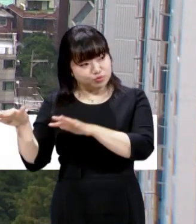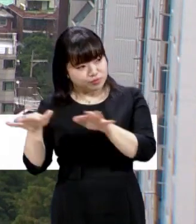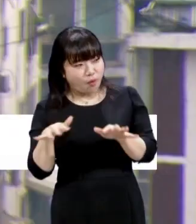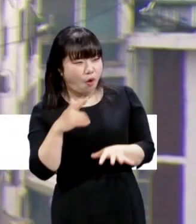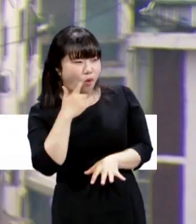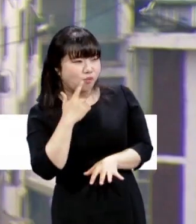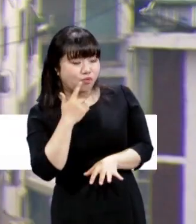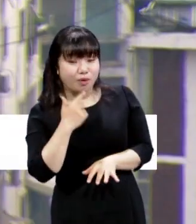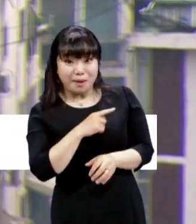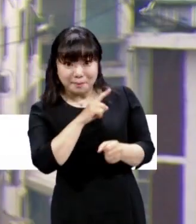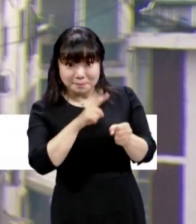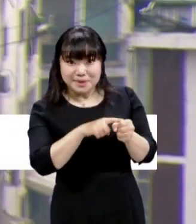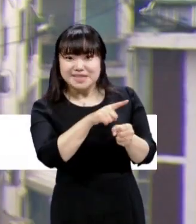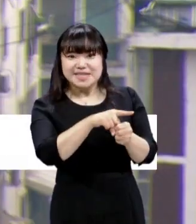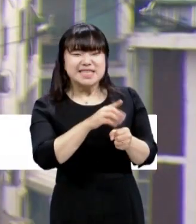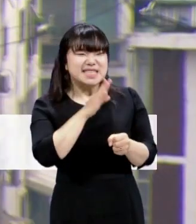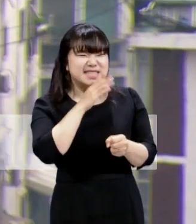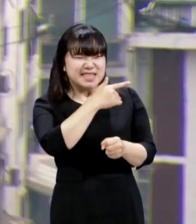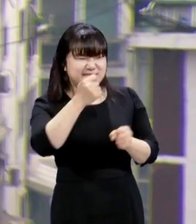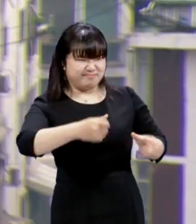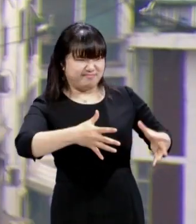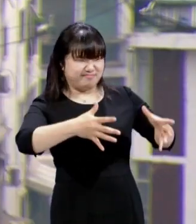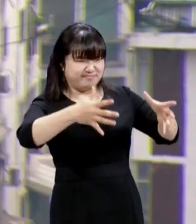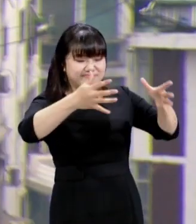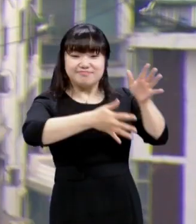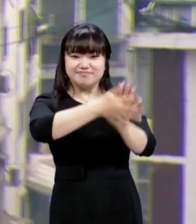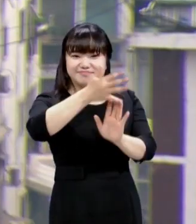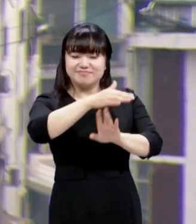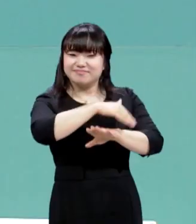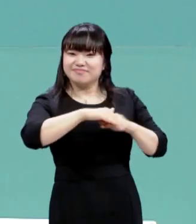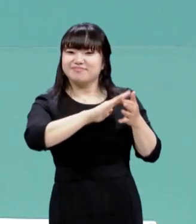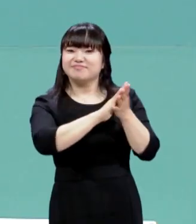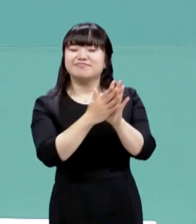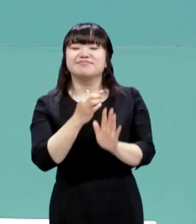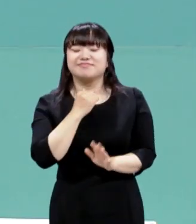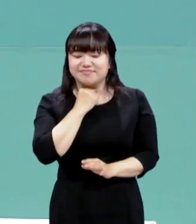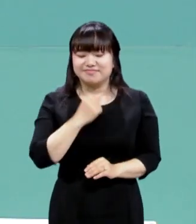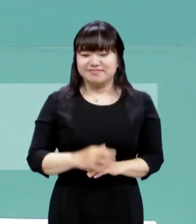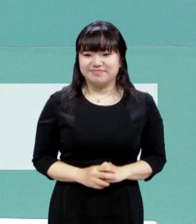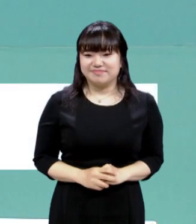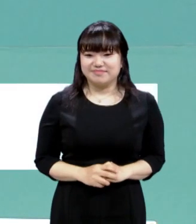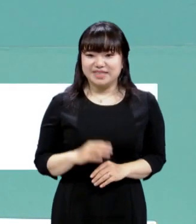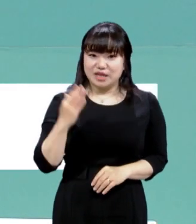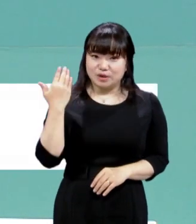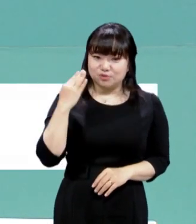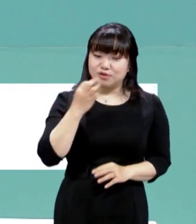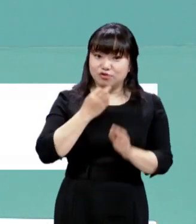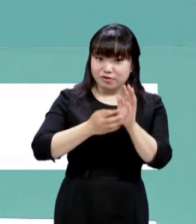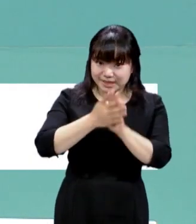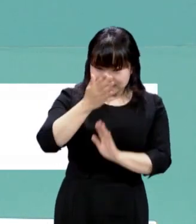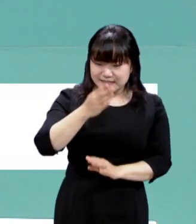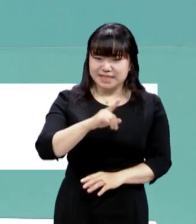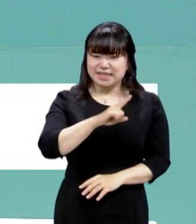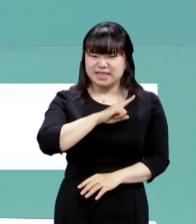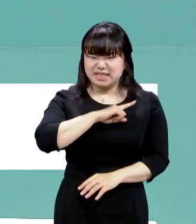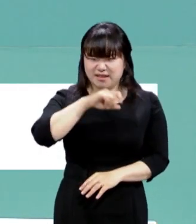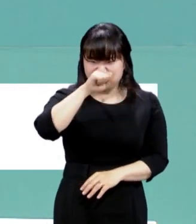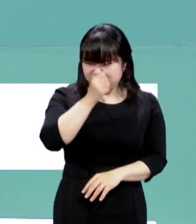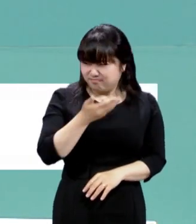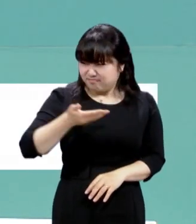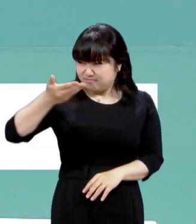명품도시 서대문구 를 만들겠다 는 입장입니다 최근 서울에서 잘 나가는